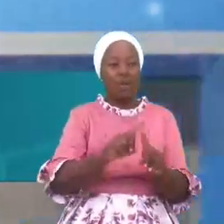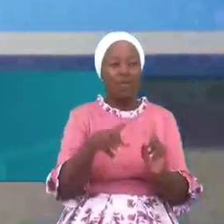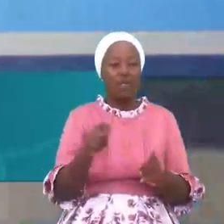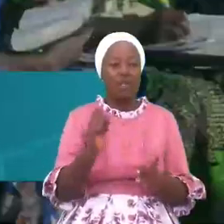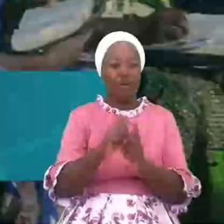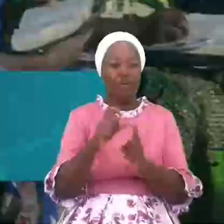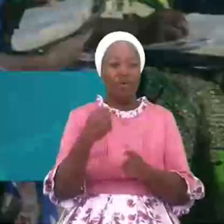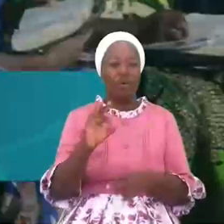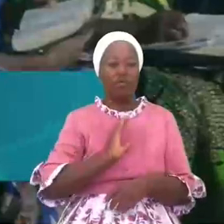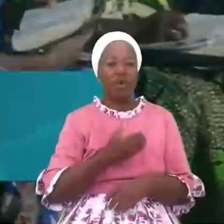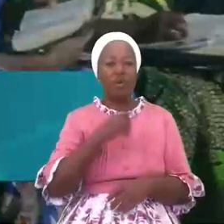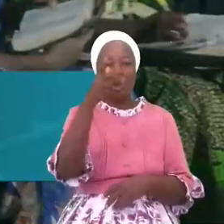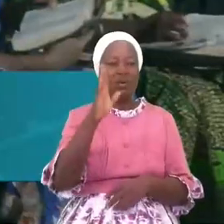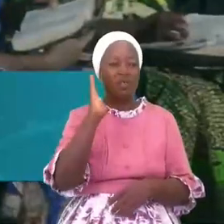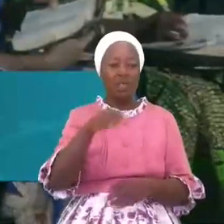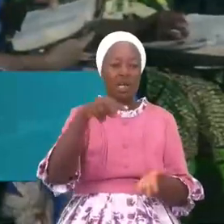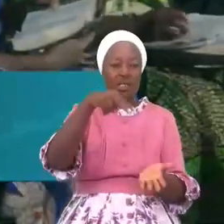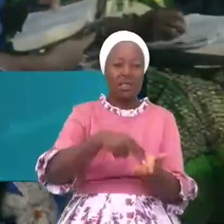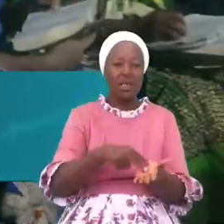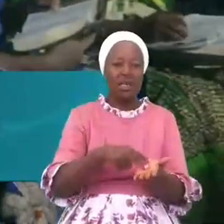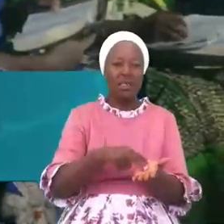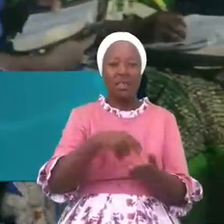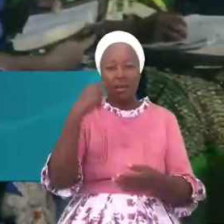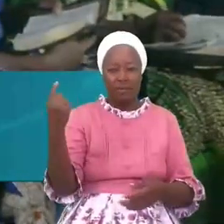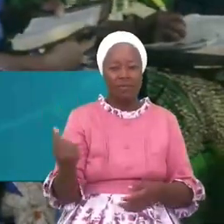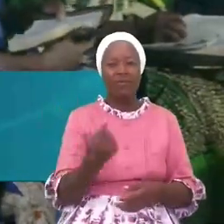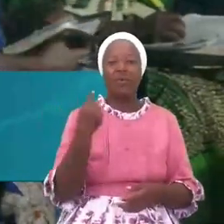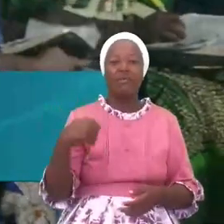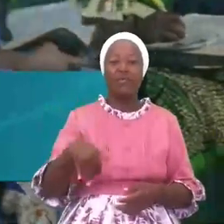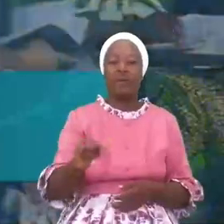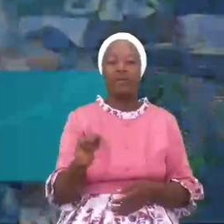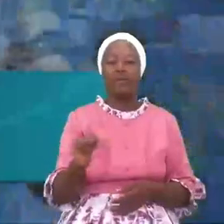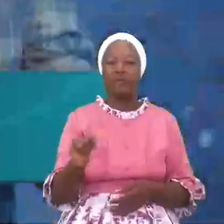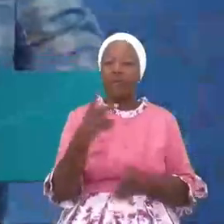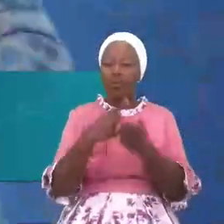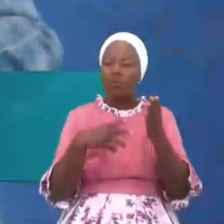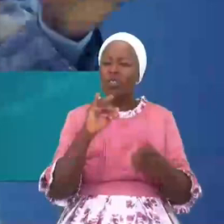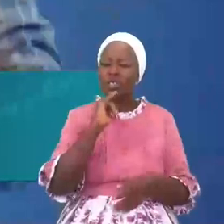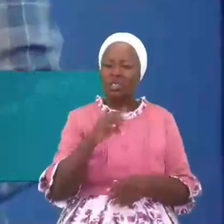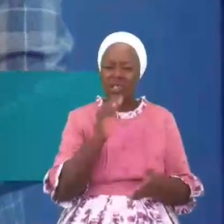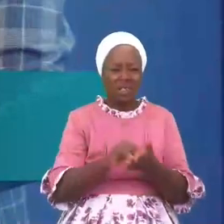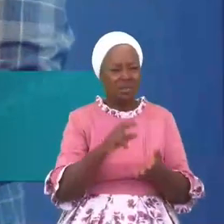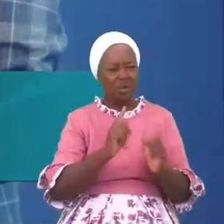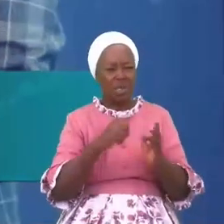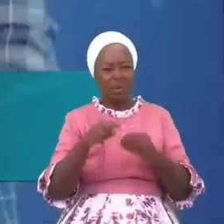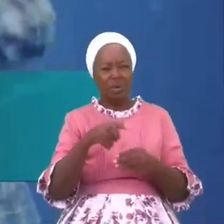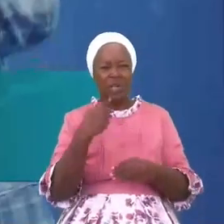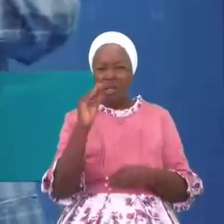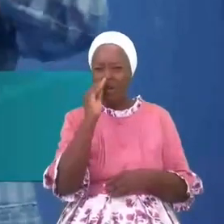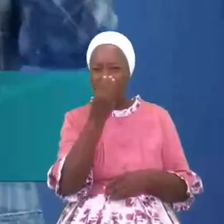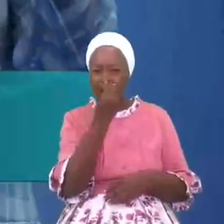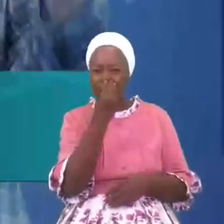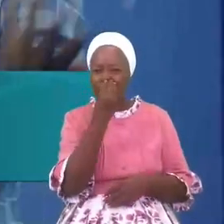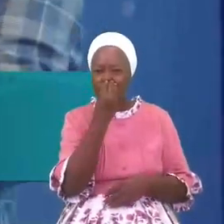notre Dieu subsiste éternellement. De quoi parle-t-il? La